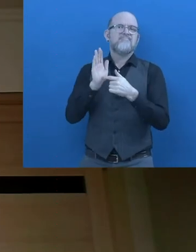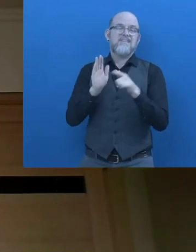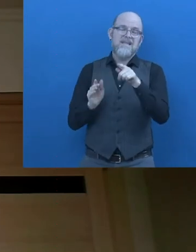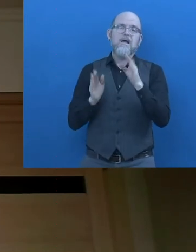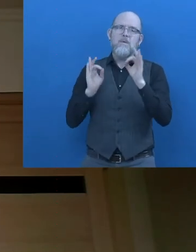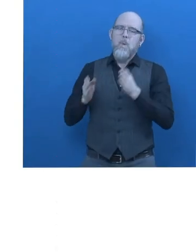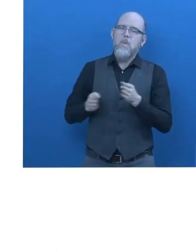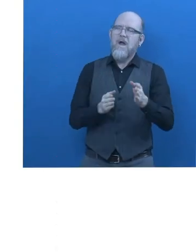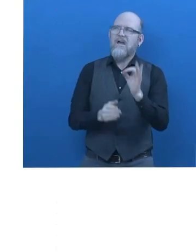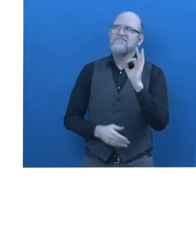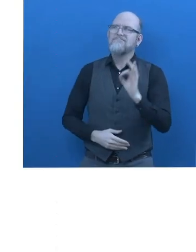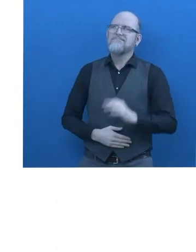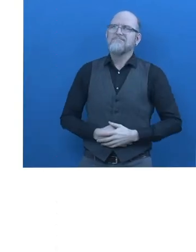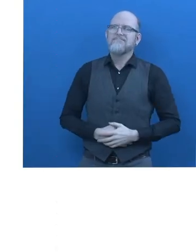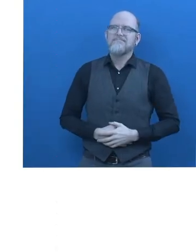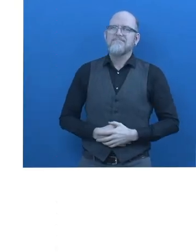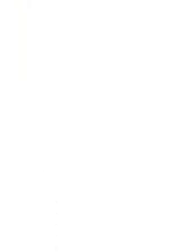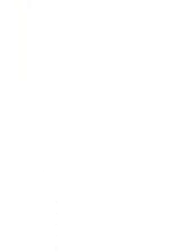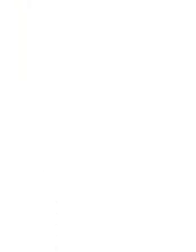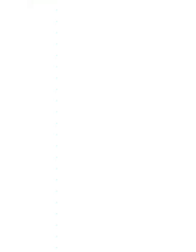замечательный конкурс.